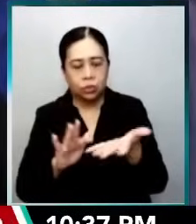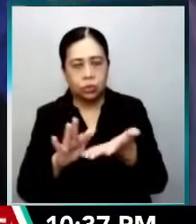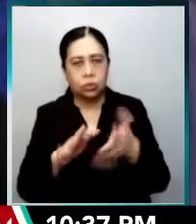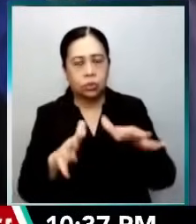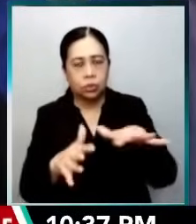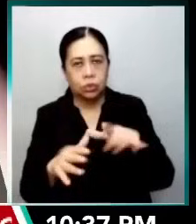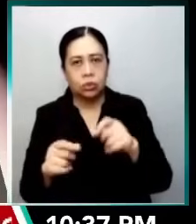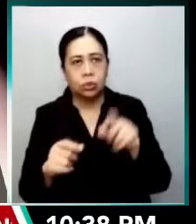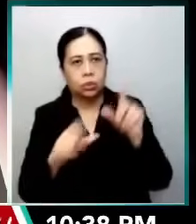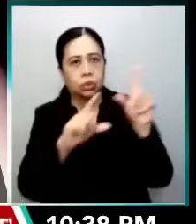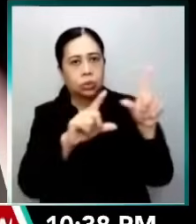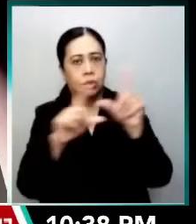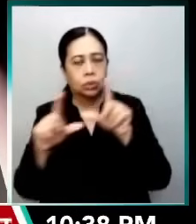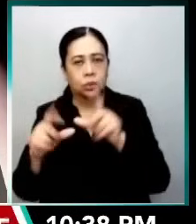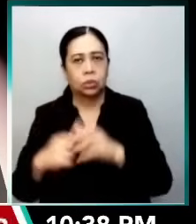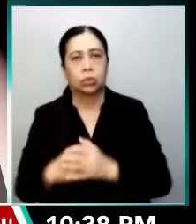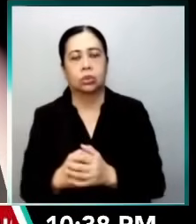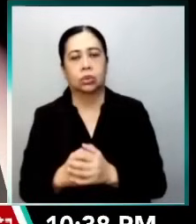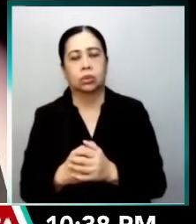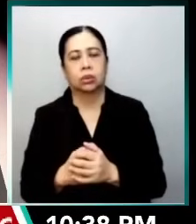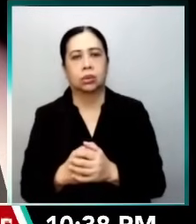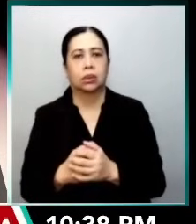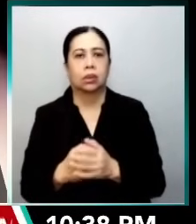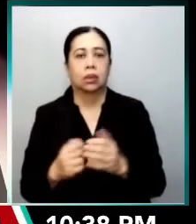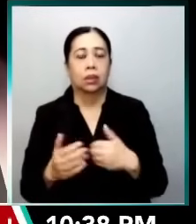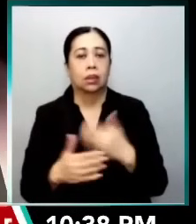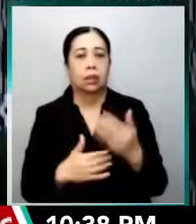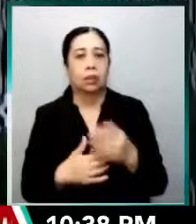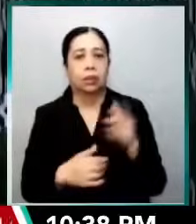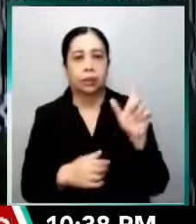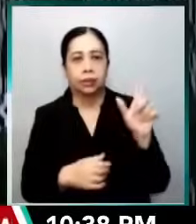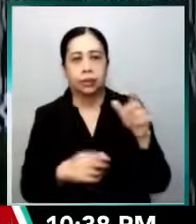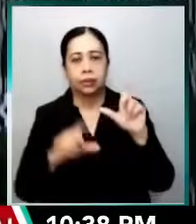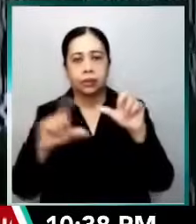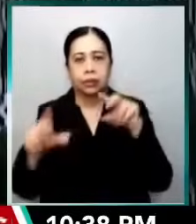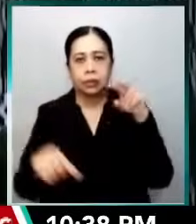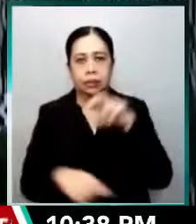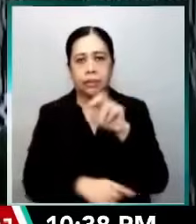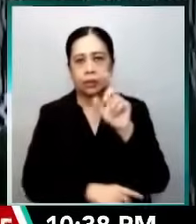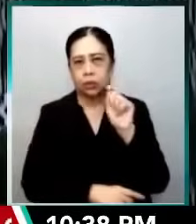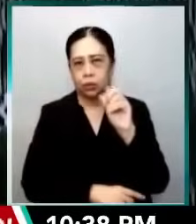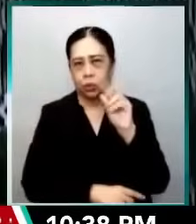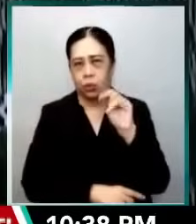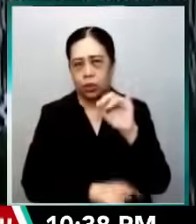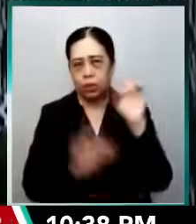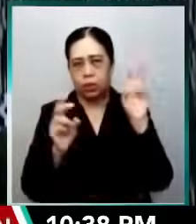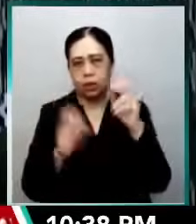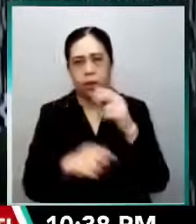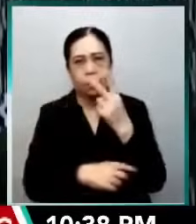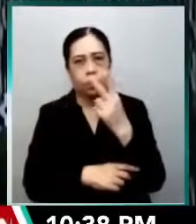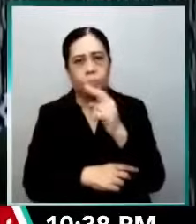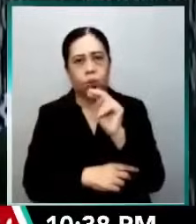suspek. Bukod naman kay Elias Tony, natatayong testigo, may 2 pulis na botas din daw na